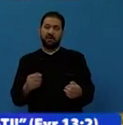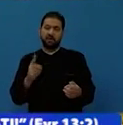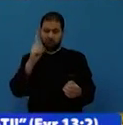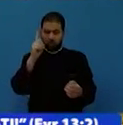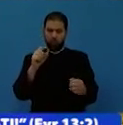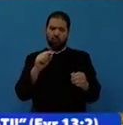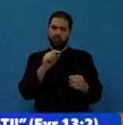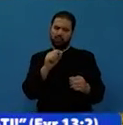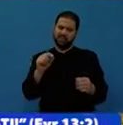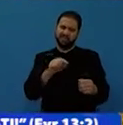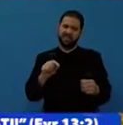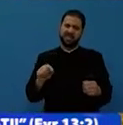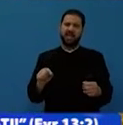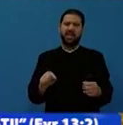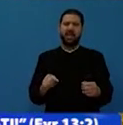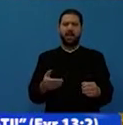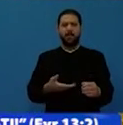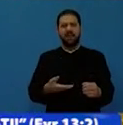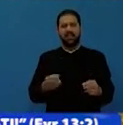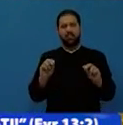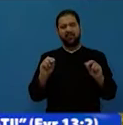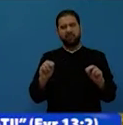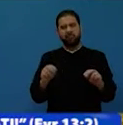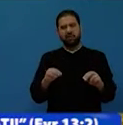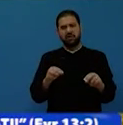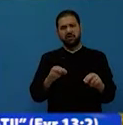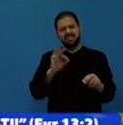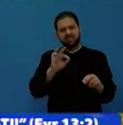articol recent ați amintit nenumărate